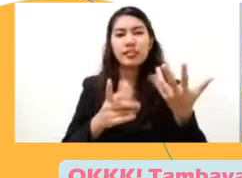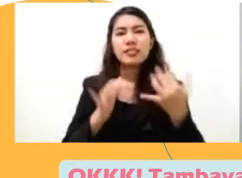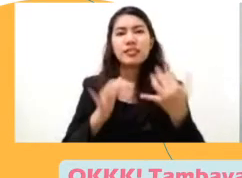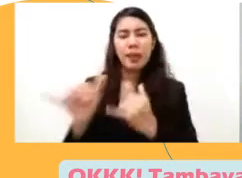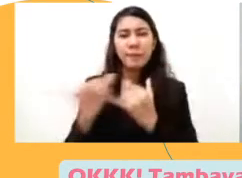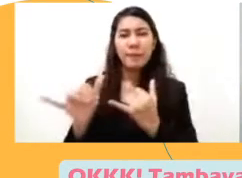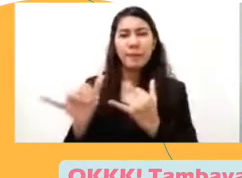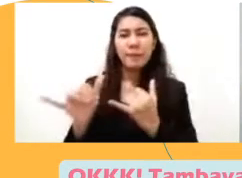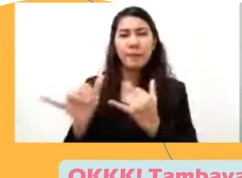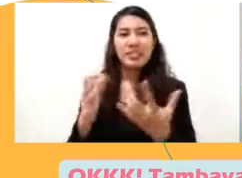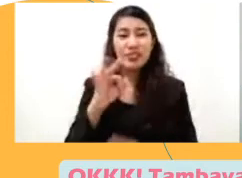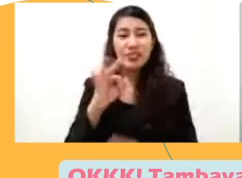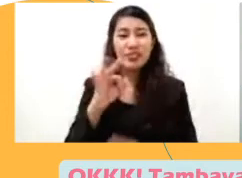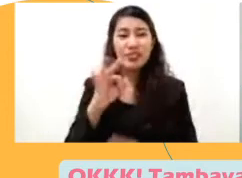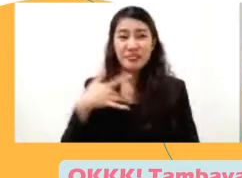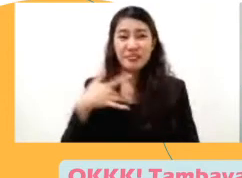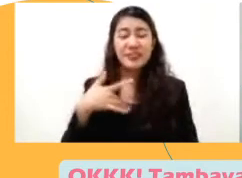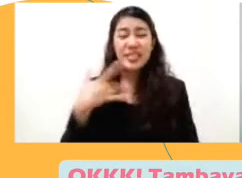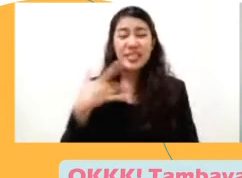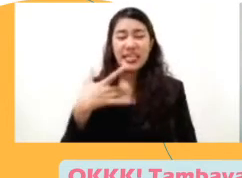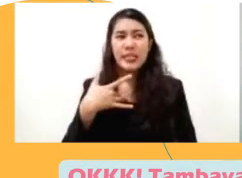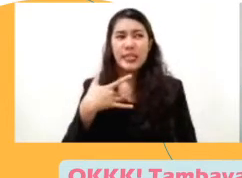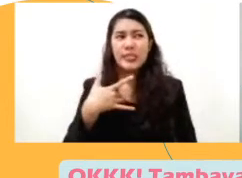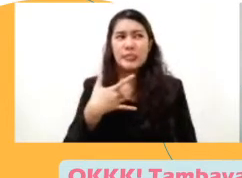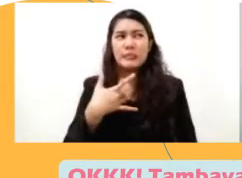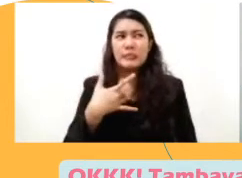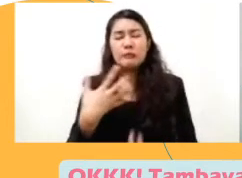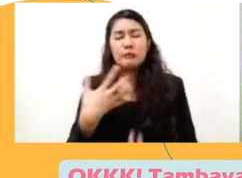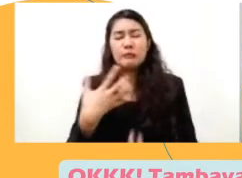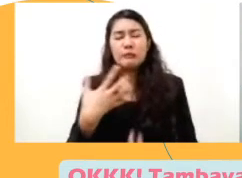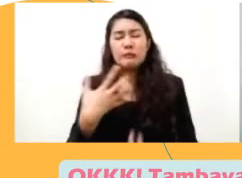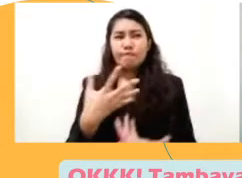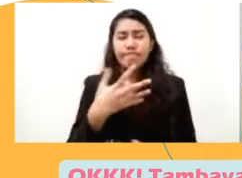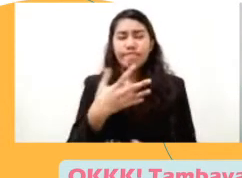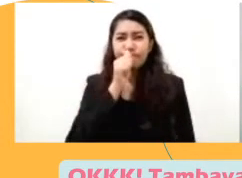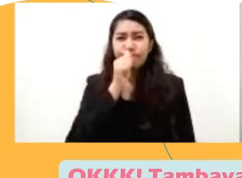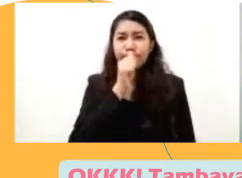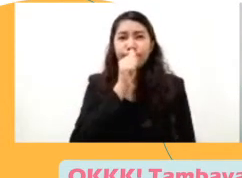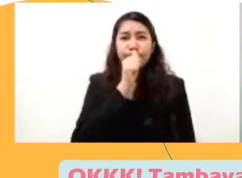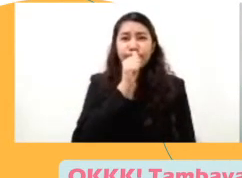kapag may nararamdaman ako at hindi ko mas, at kinikimkim ko lang,